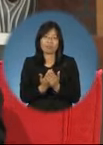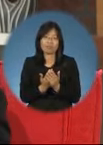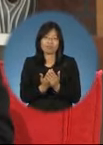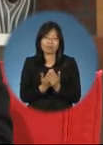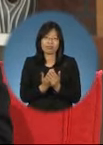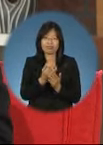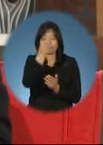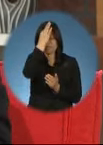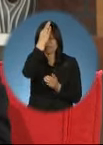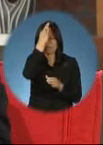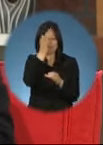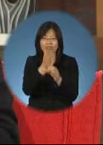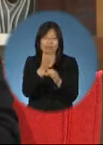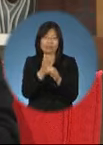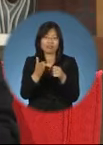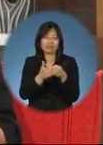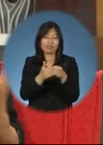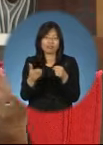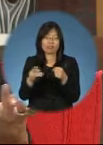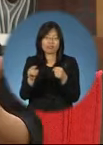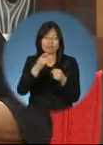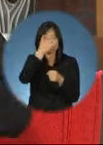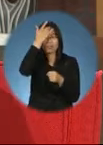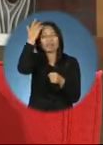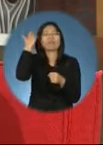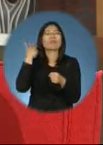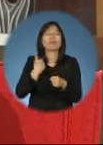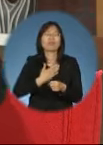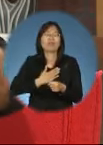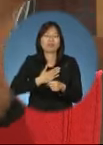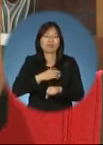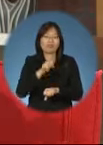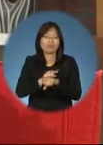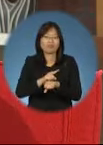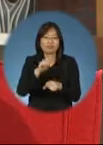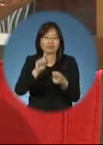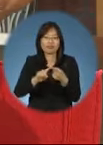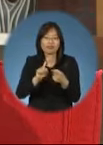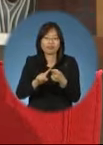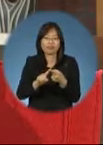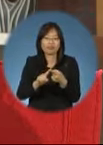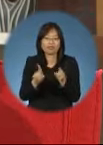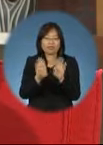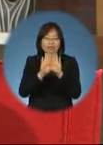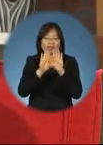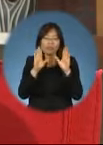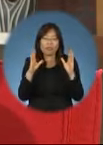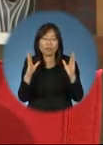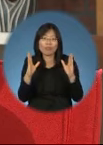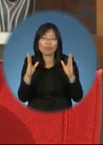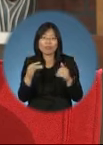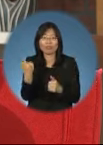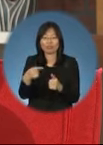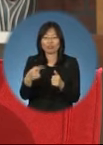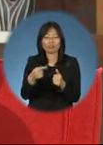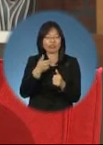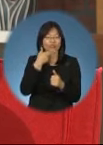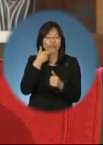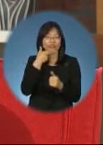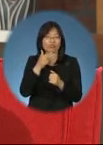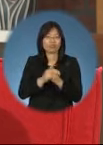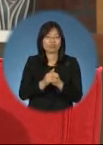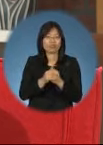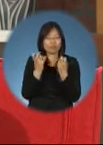테크닉의 우주예요. 그렇죠, 그렇죠. 어떤 감성에 그런 감성을 여는 그런 교육이 아니고, 네,